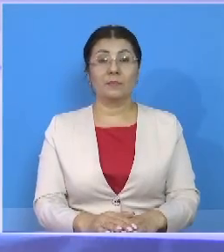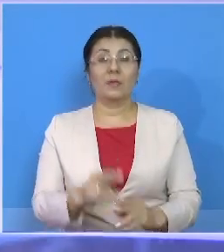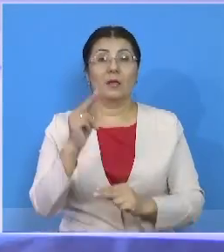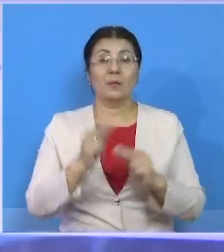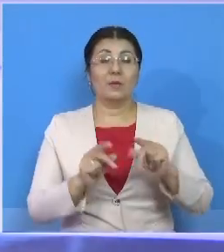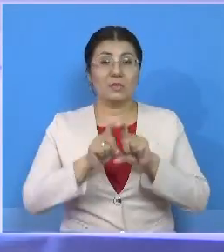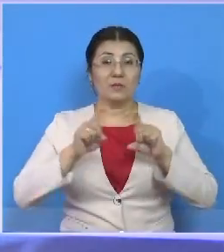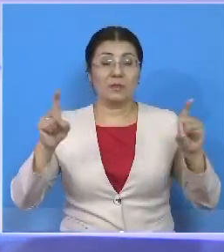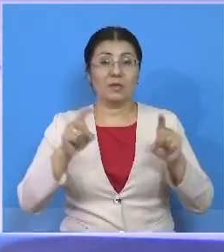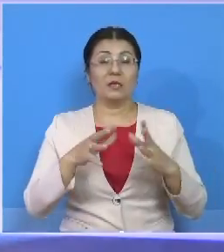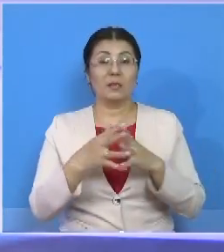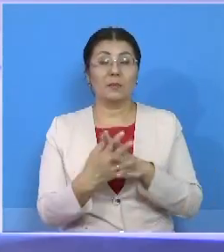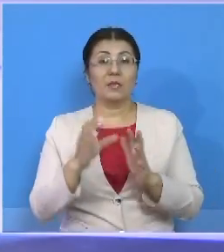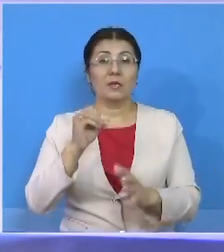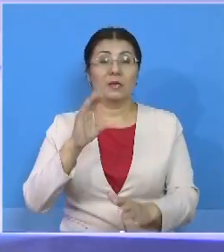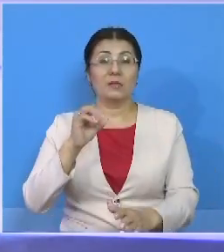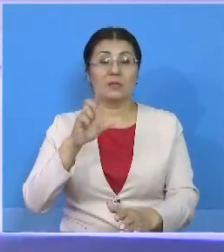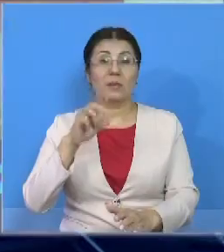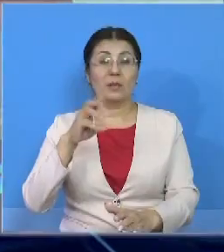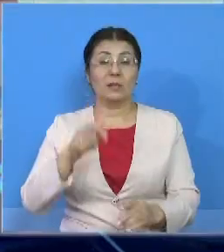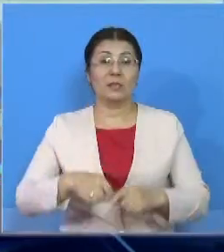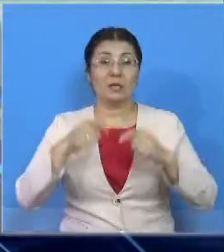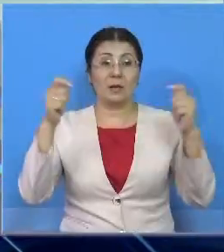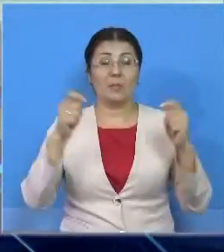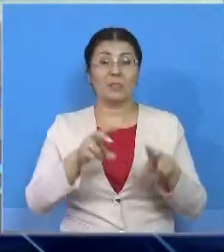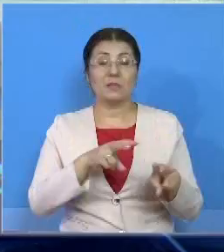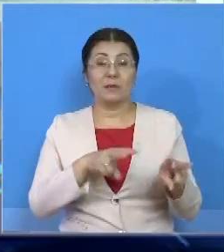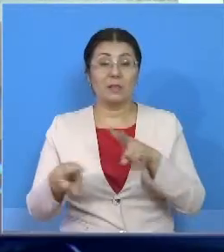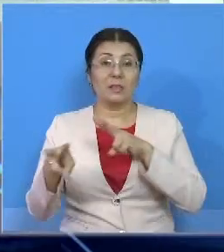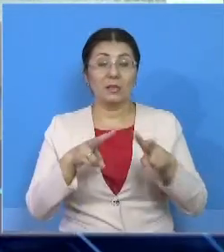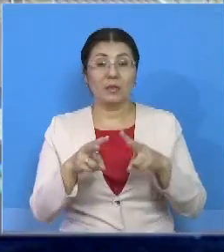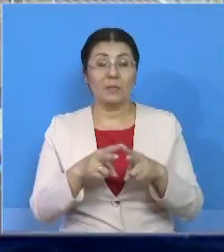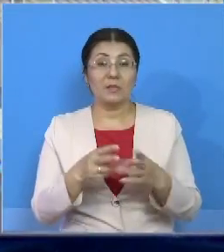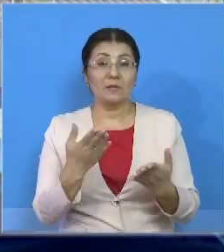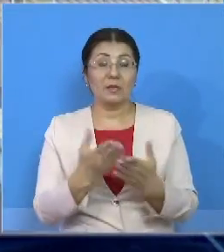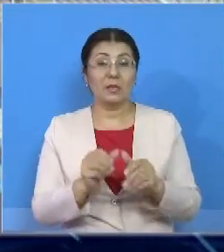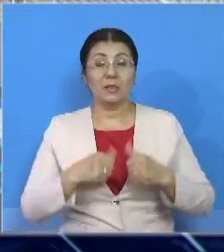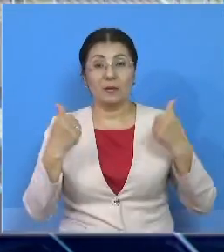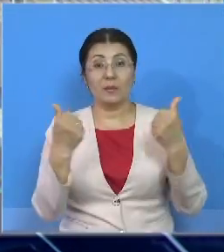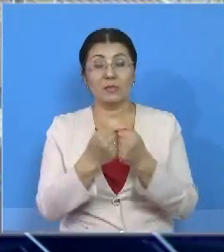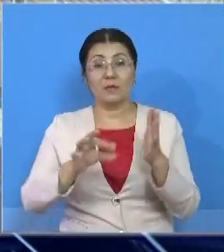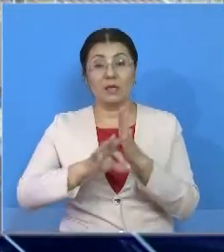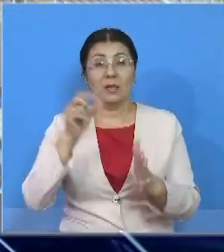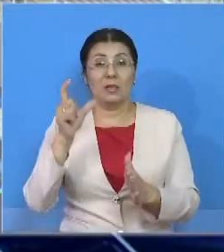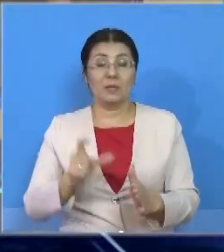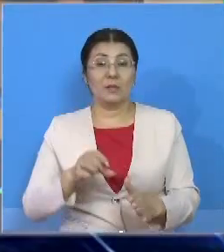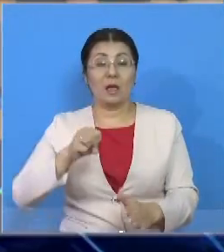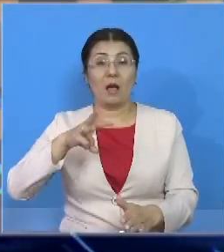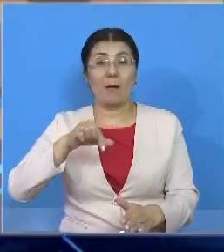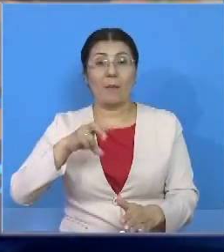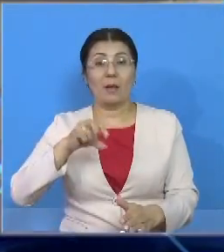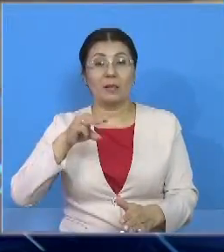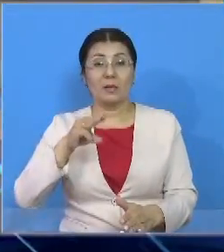В строящейся школе жилого массива Есет-Батыр открыт пункт партийного контроля. Он состоит из наблюдательной комиссии депутатов городского филиала партии